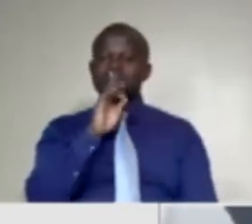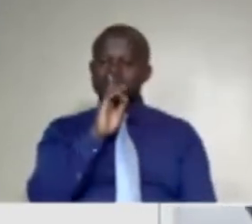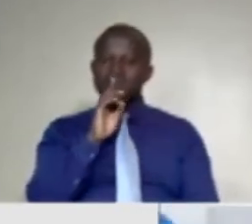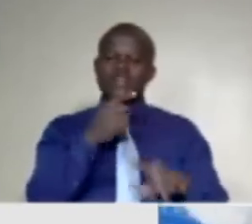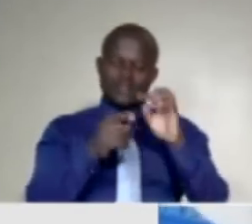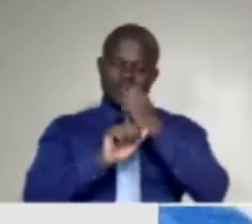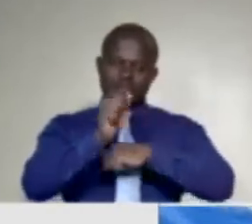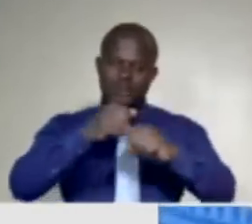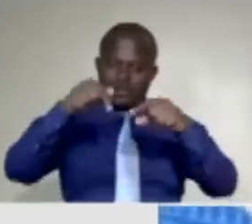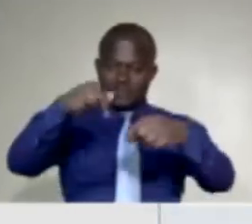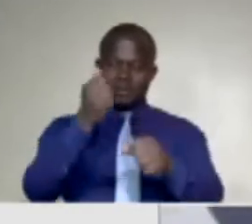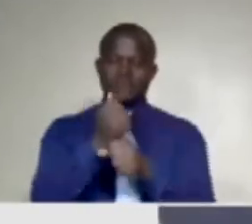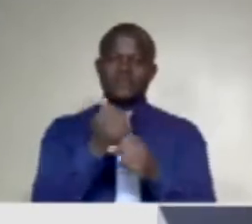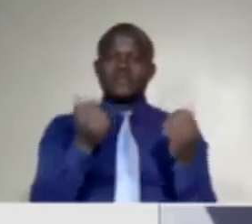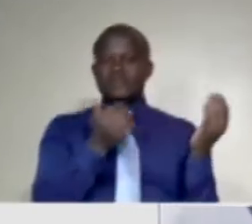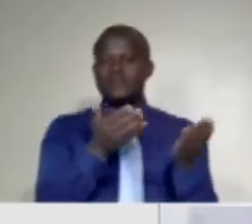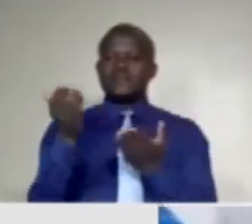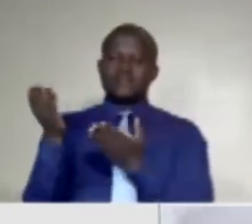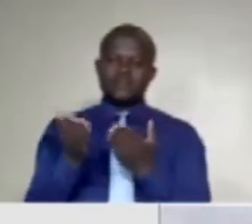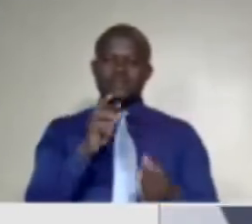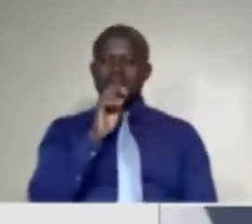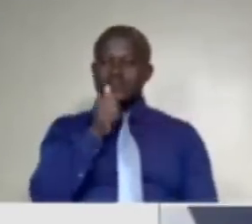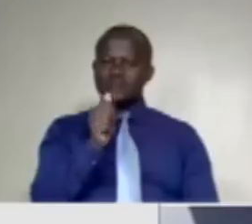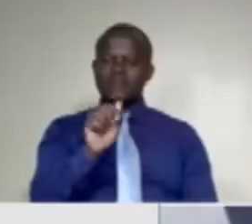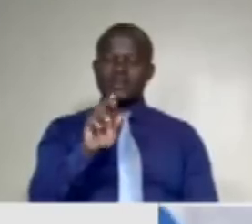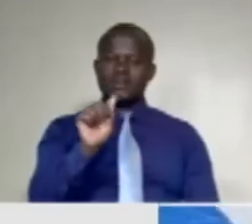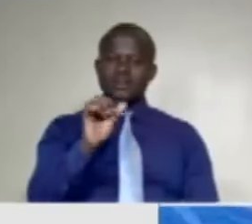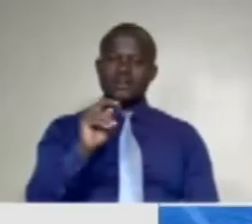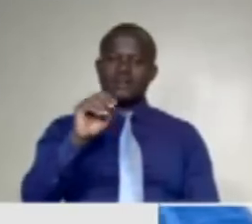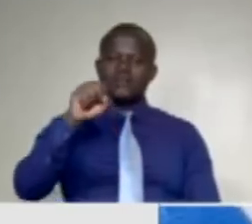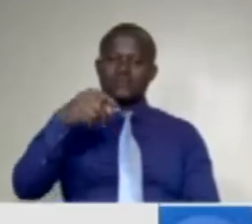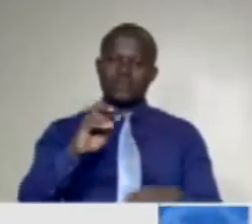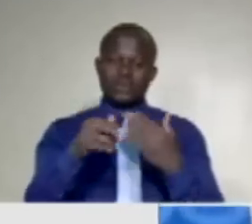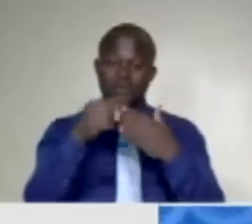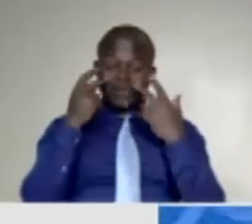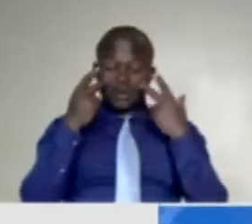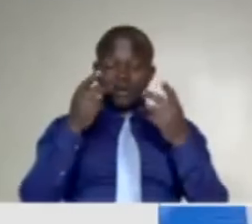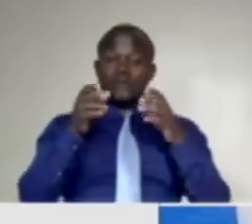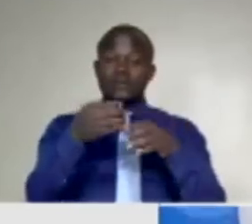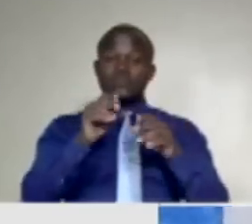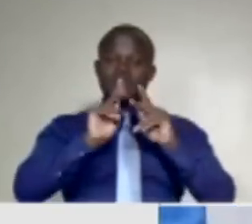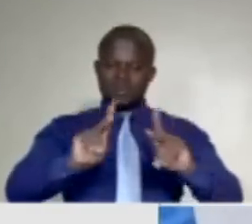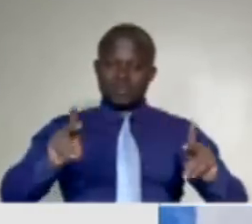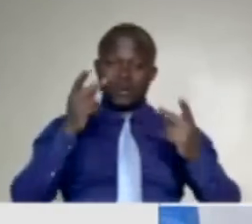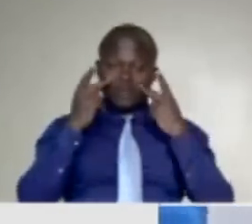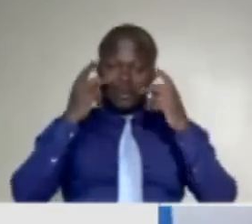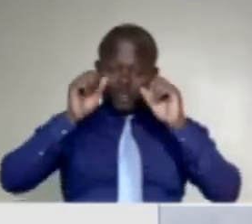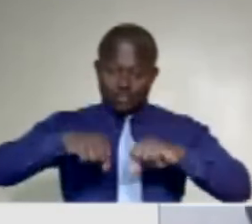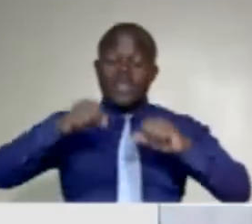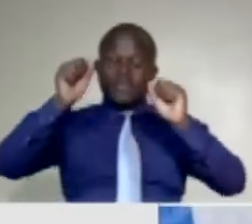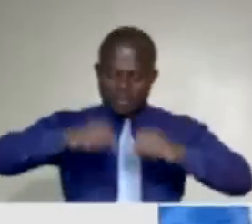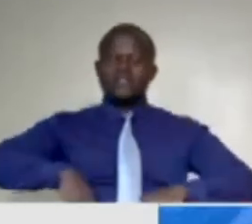ni mu kibuga niko Rayon Sport baje niyo Rayon Sport ubundi igikombe cy'amahoro murabona bishoboka noneho uyu muganga murabona